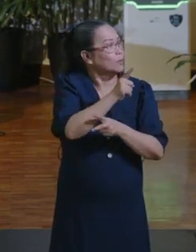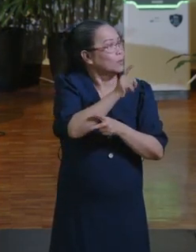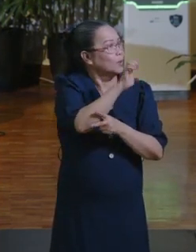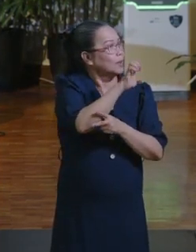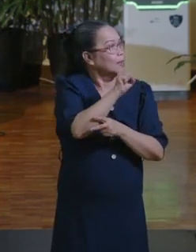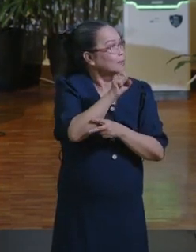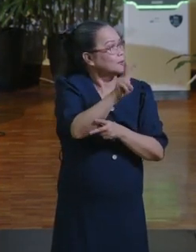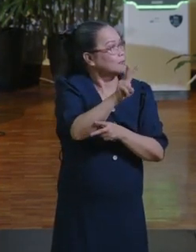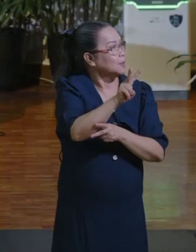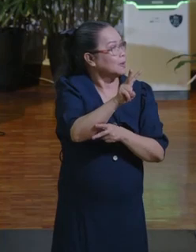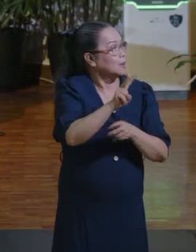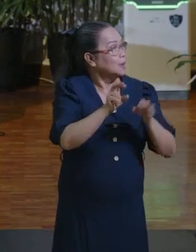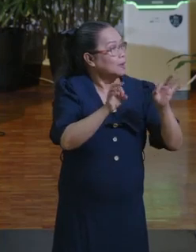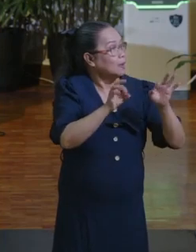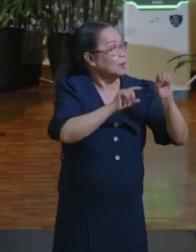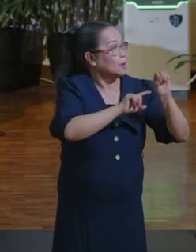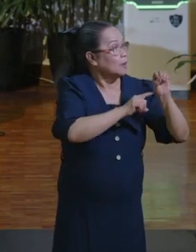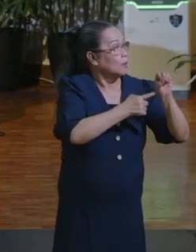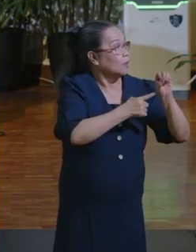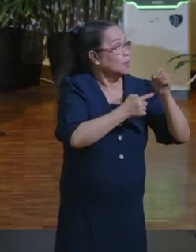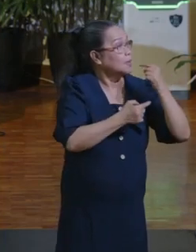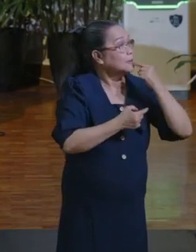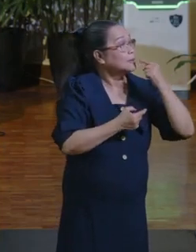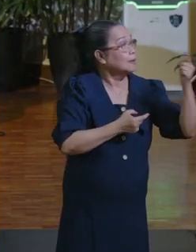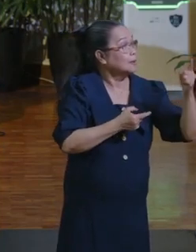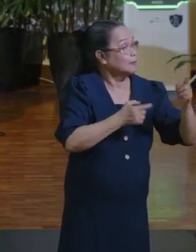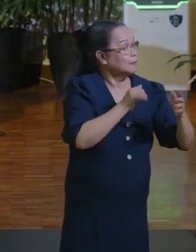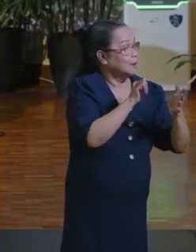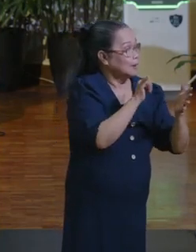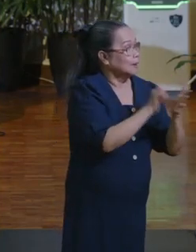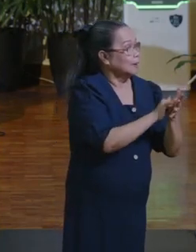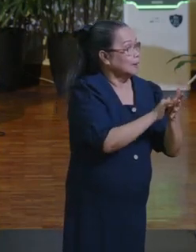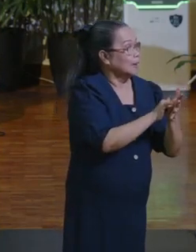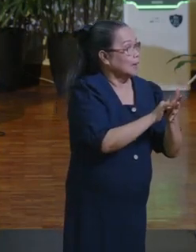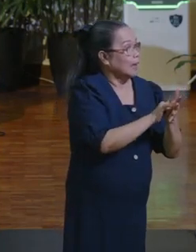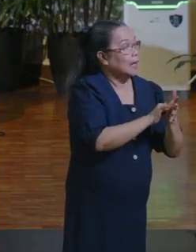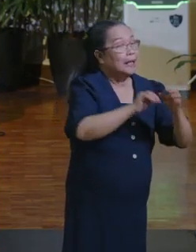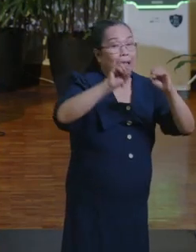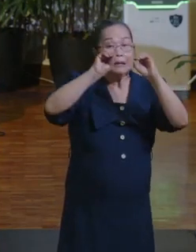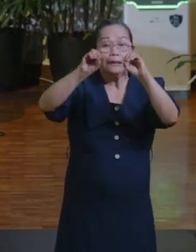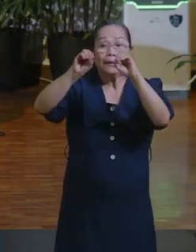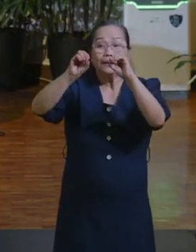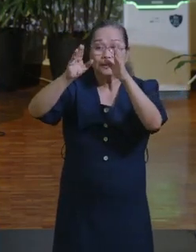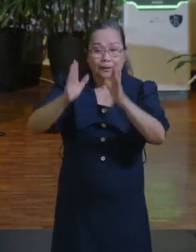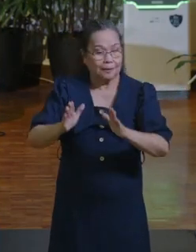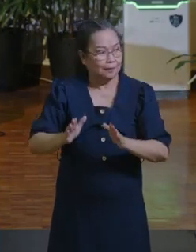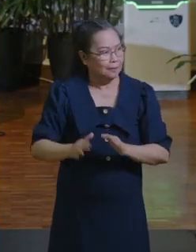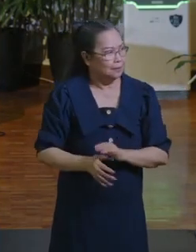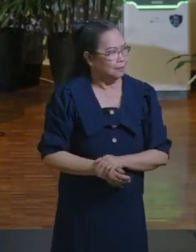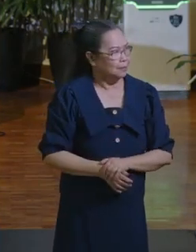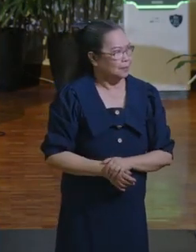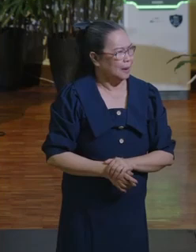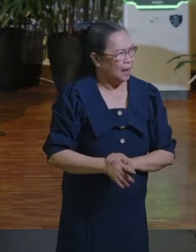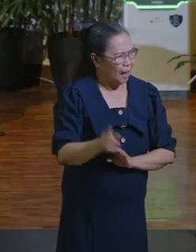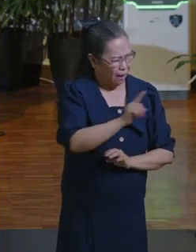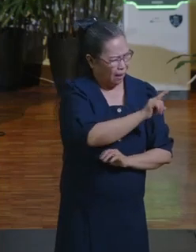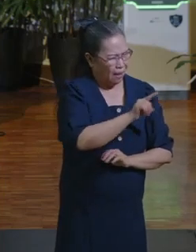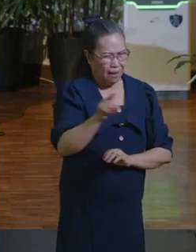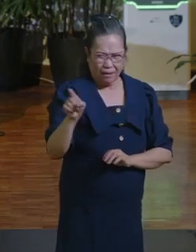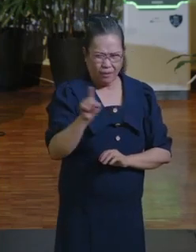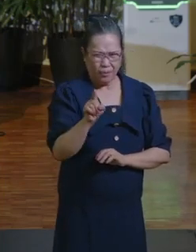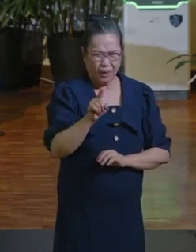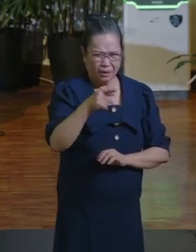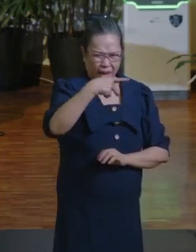ESV, o ang original na salita nito ay paidagogos. Medyo familiar po